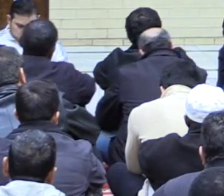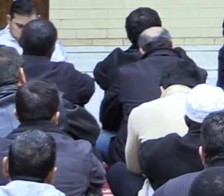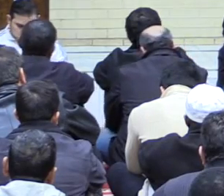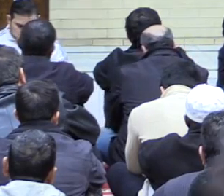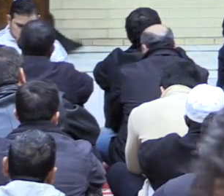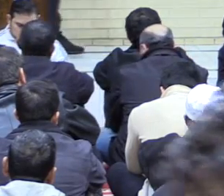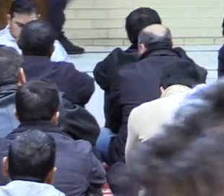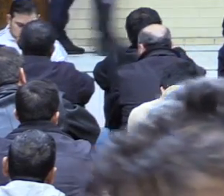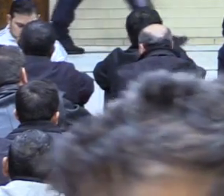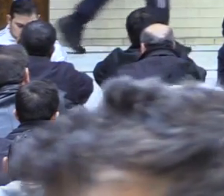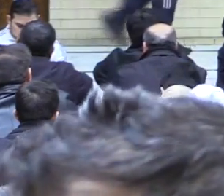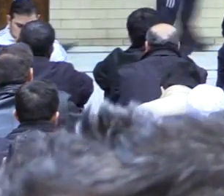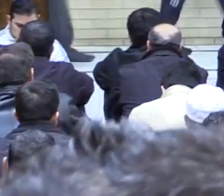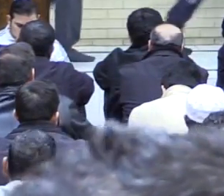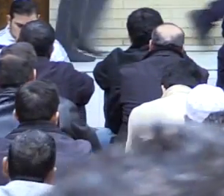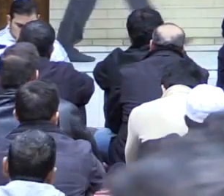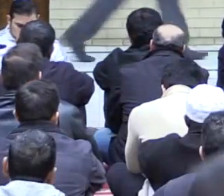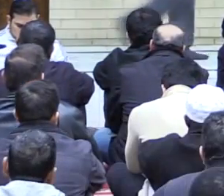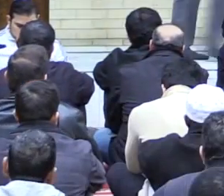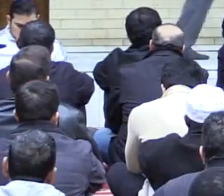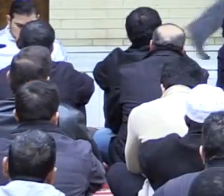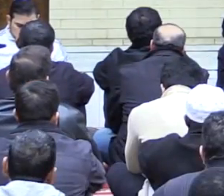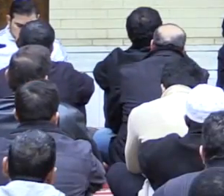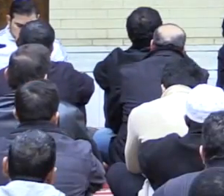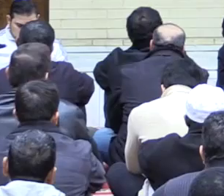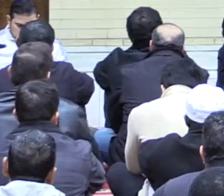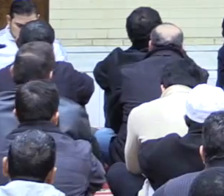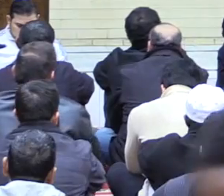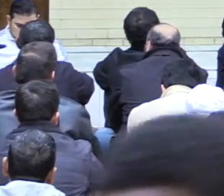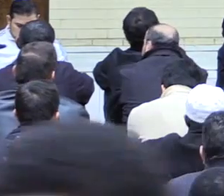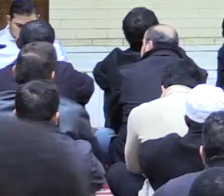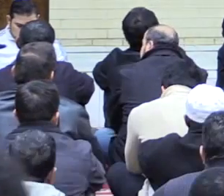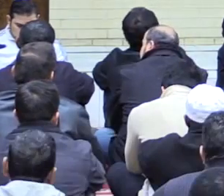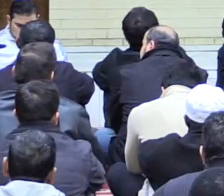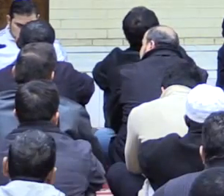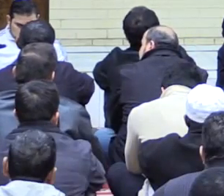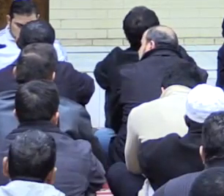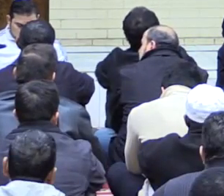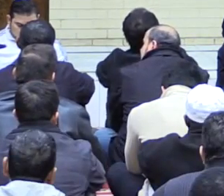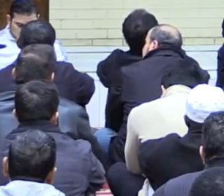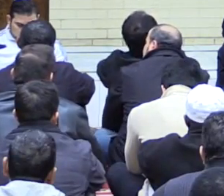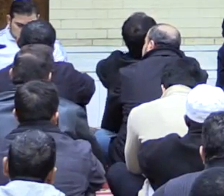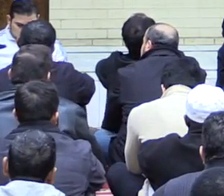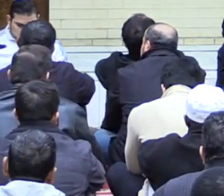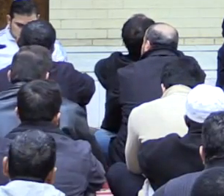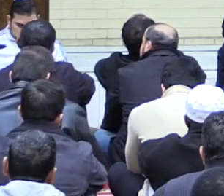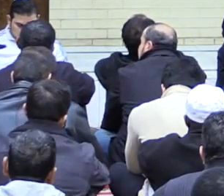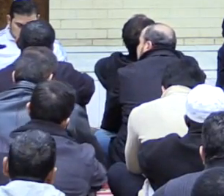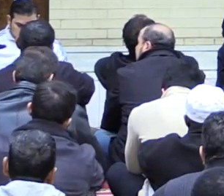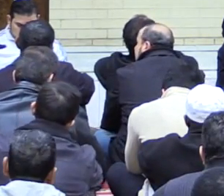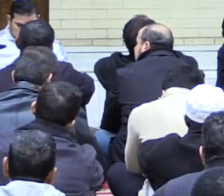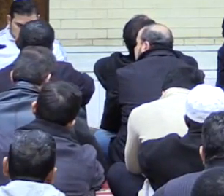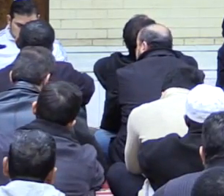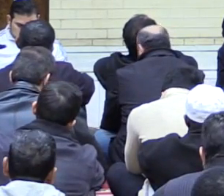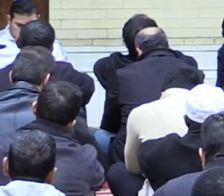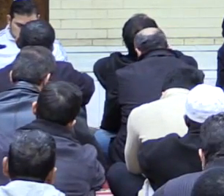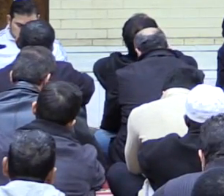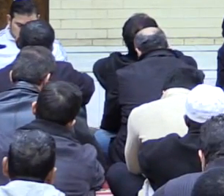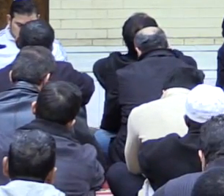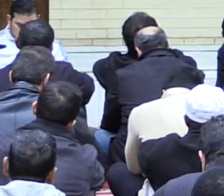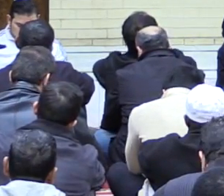الإسلام والمسلمين خير ما جازيت به نبيا عن قومه ورسولا عن أمته اللهم أحينا على